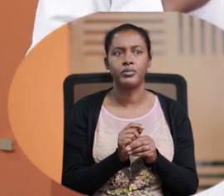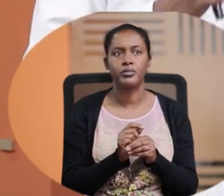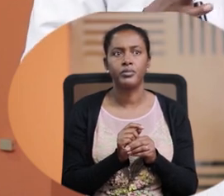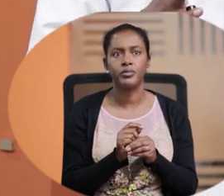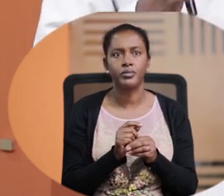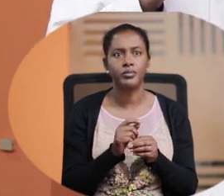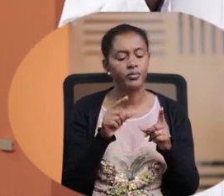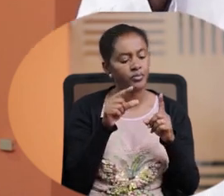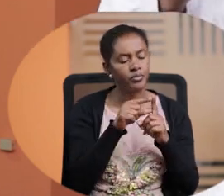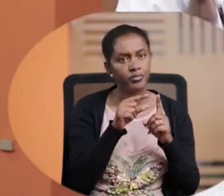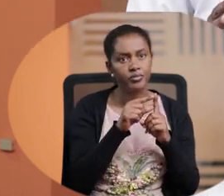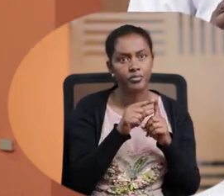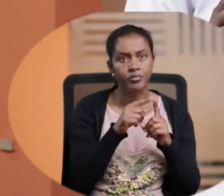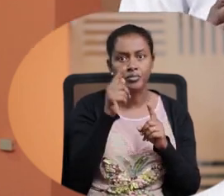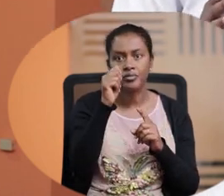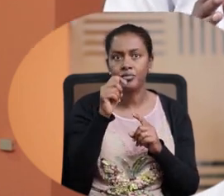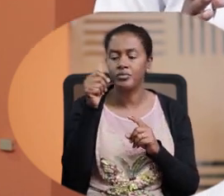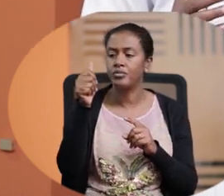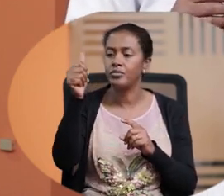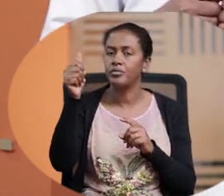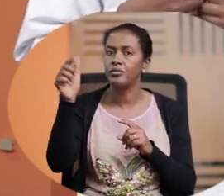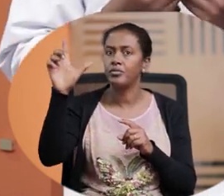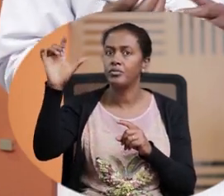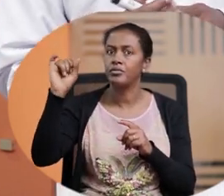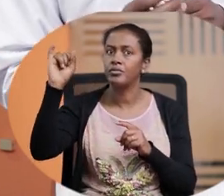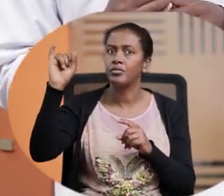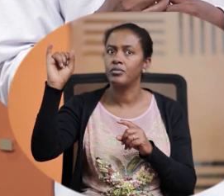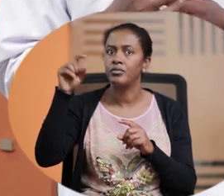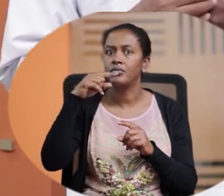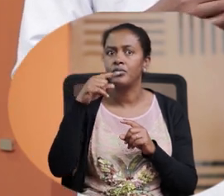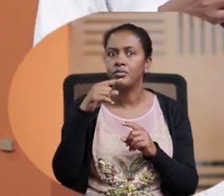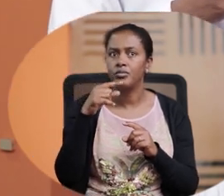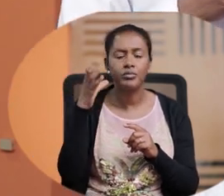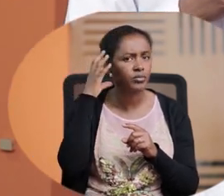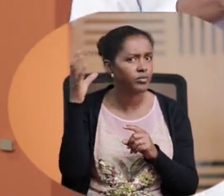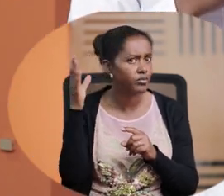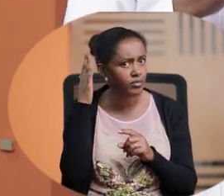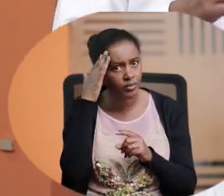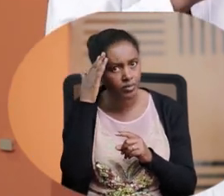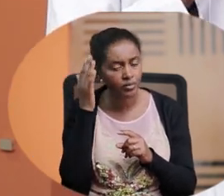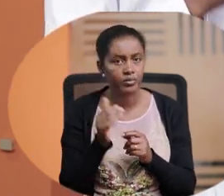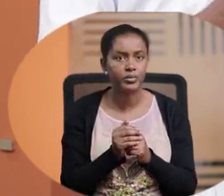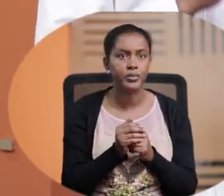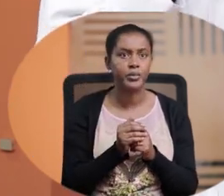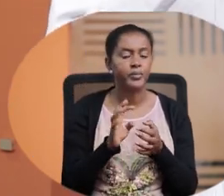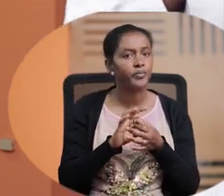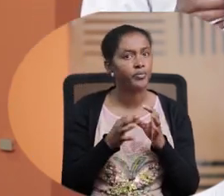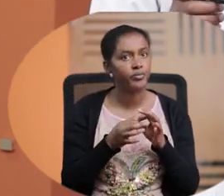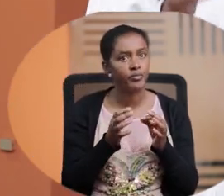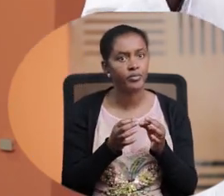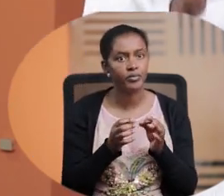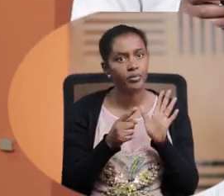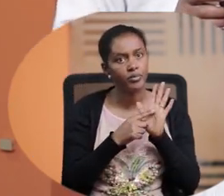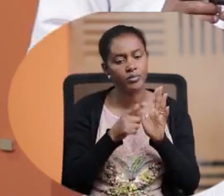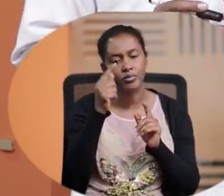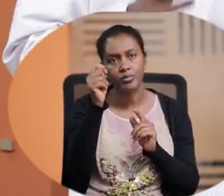Jecha taalii jedhuun kana dura dhageessanii beektu? Taaliidhaaf hiikoo isaa akkamittiin kennitu? Tole, mallattoon taalii